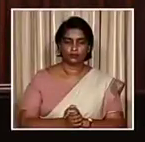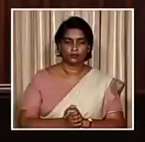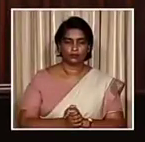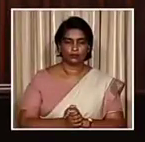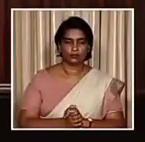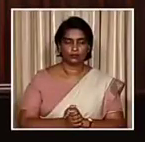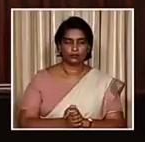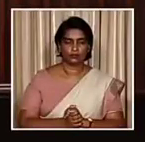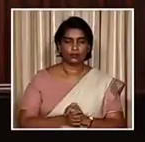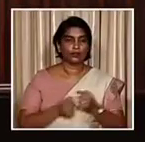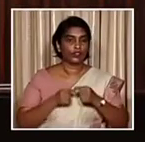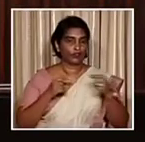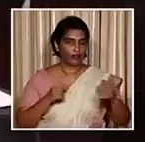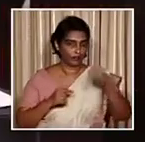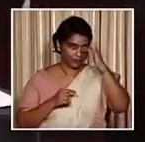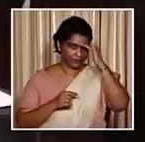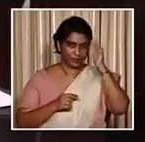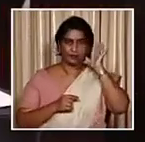විපක්ෂ නායකතුමා